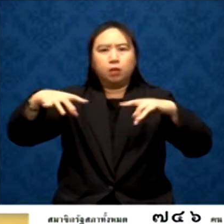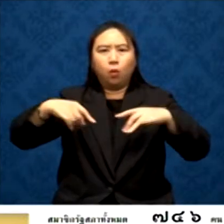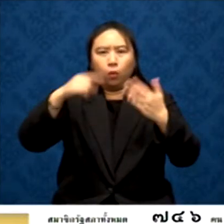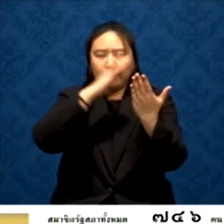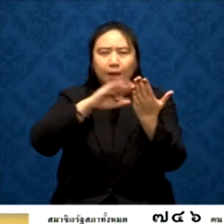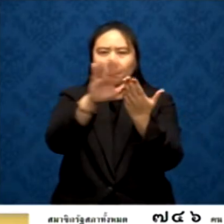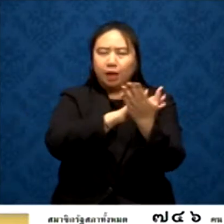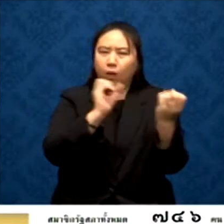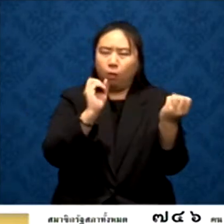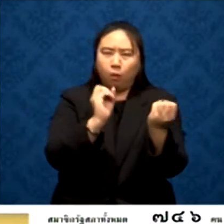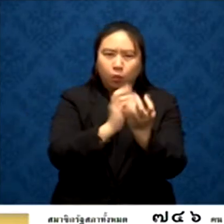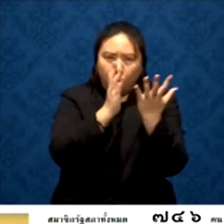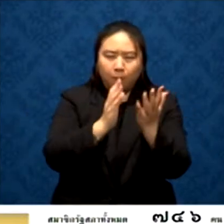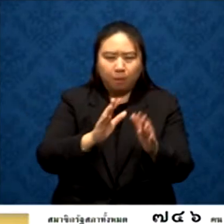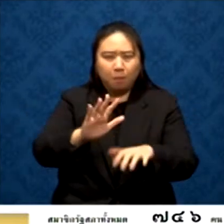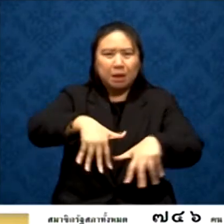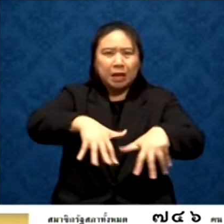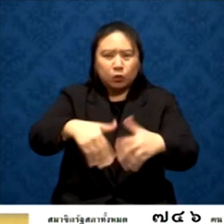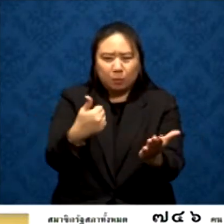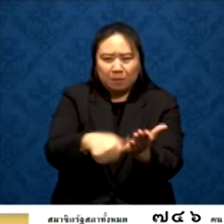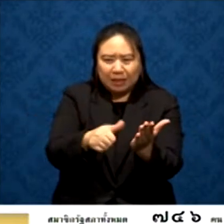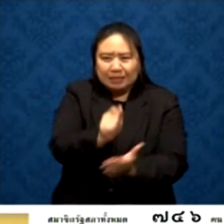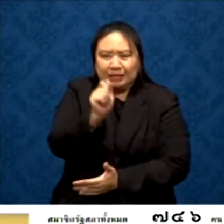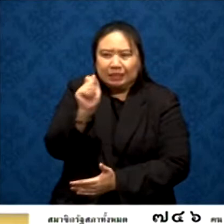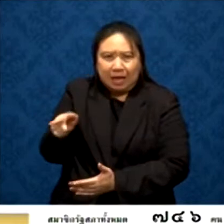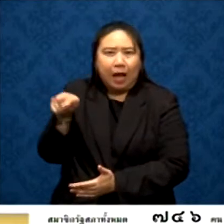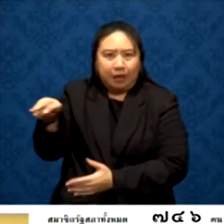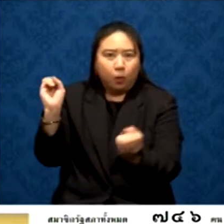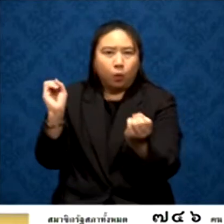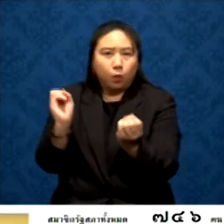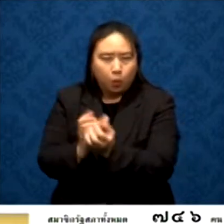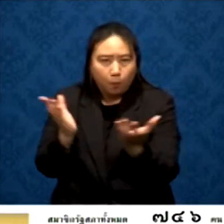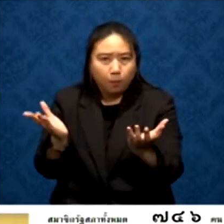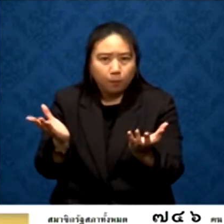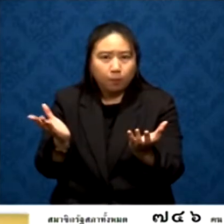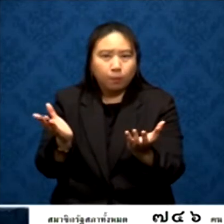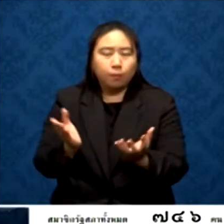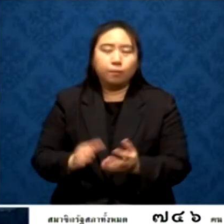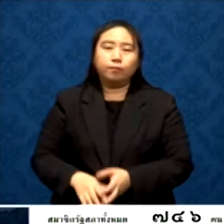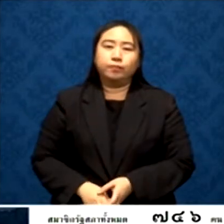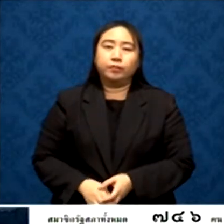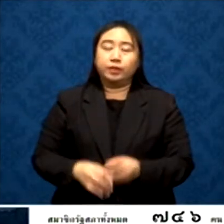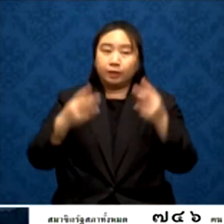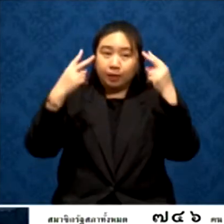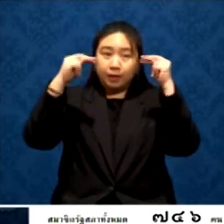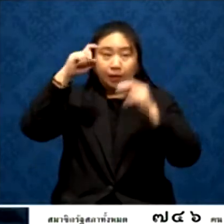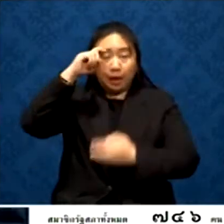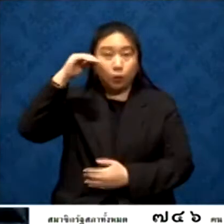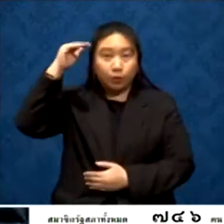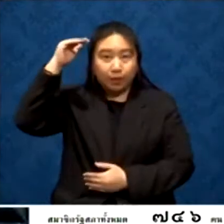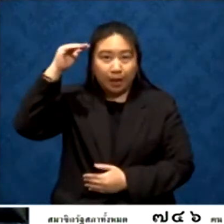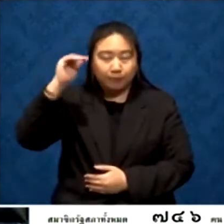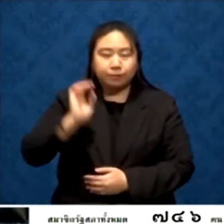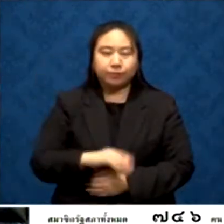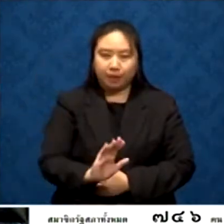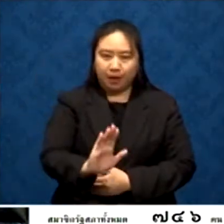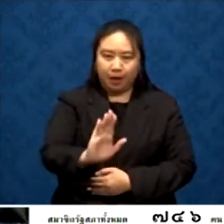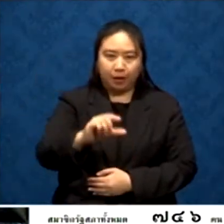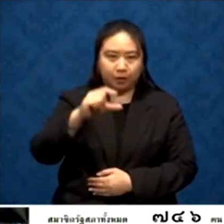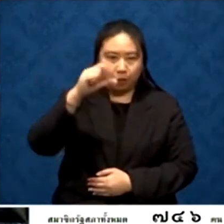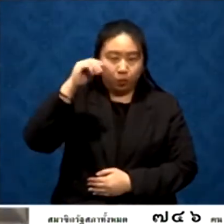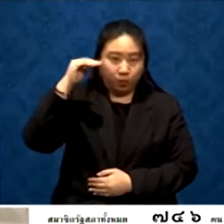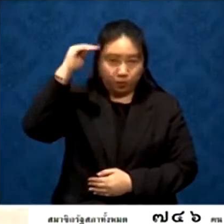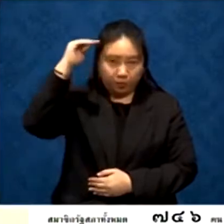เสียหายต่อภาษีของประชาชนท่านนายกเสร็จ ครับคุณรังสิมันครับเราก